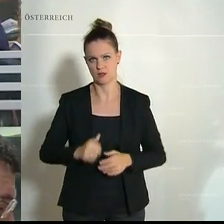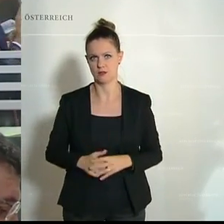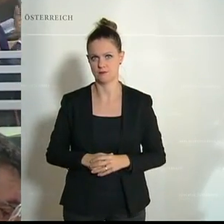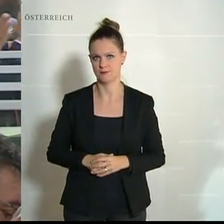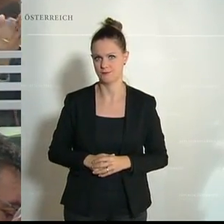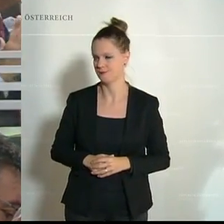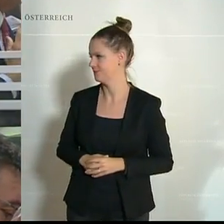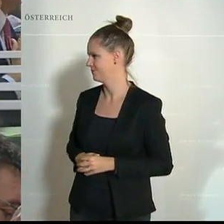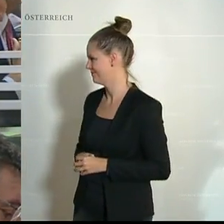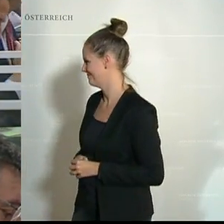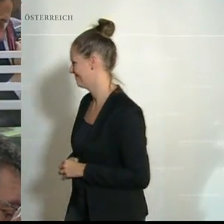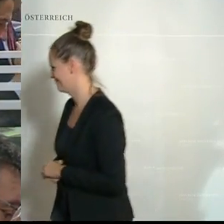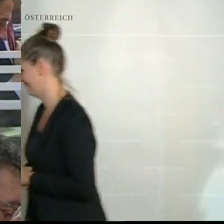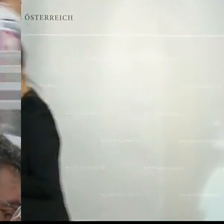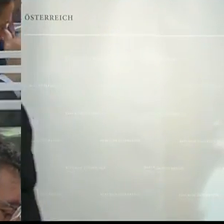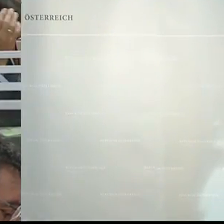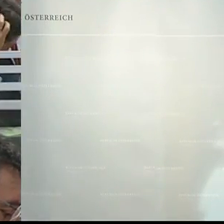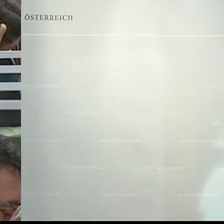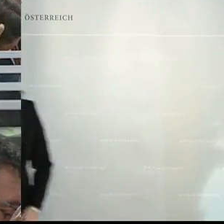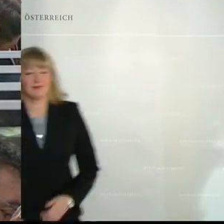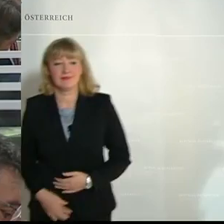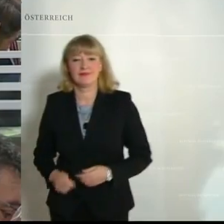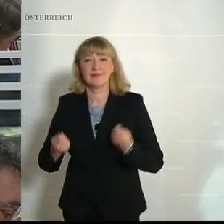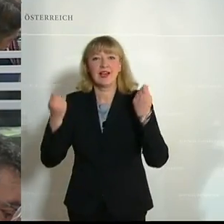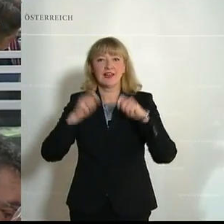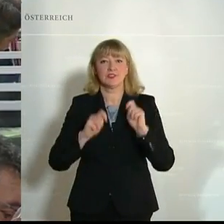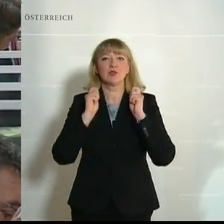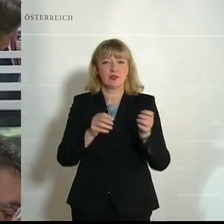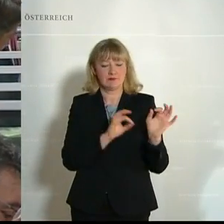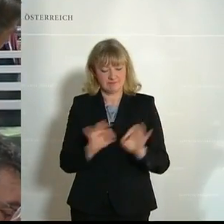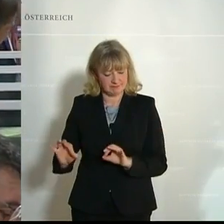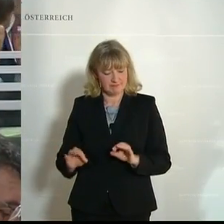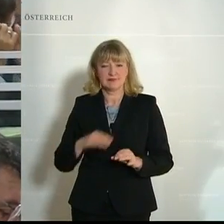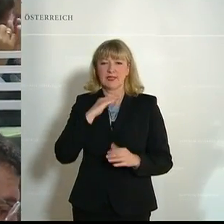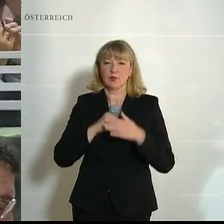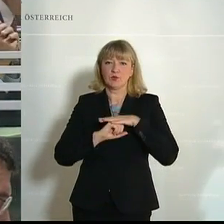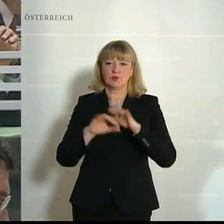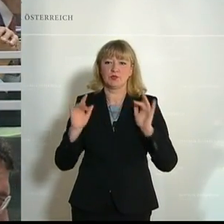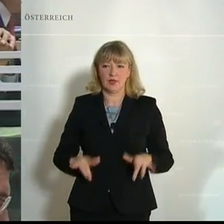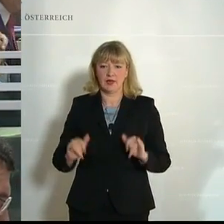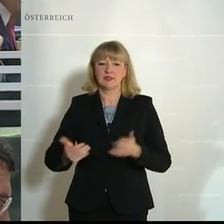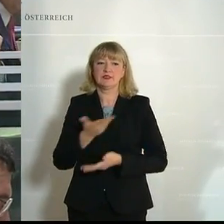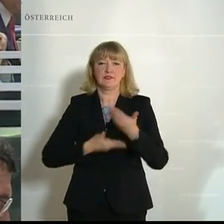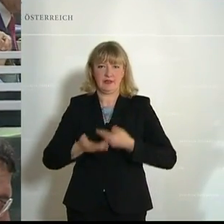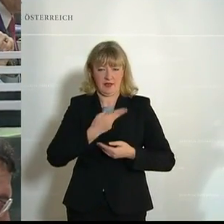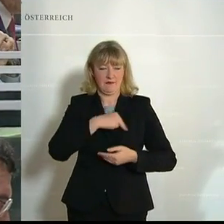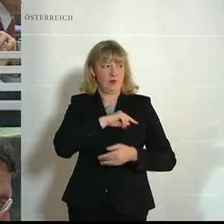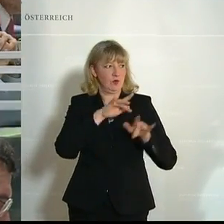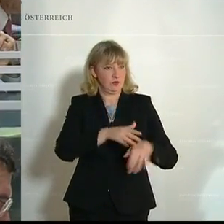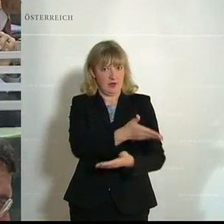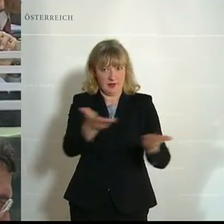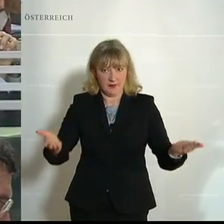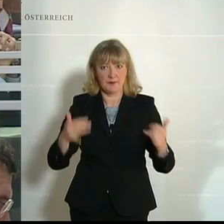Nächste Rednerin ist Barbara Nessler aus Vorarlberg, Tourismussprecherin der Grünen. Zu